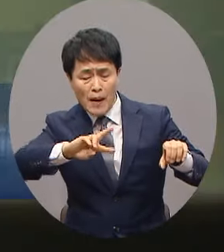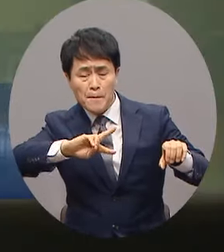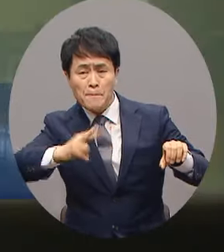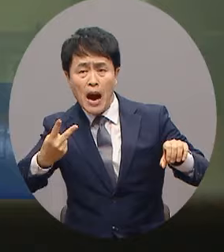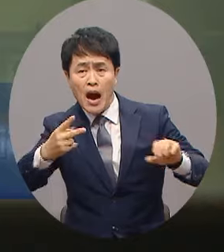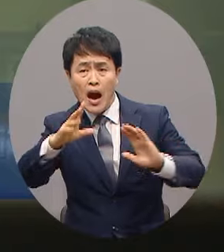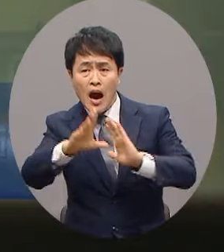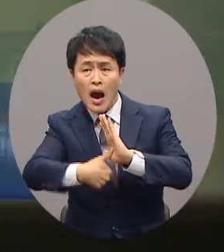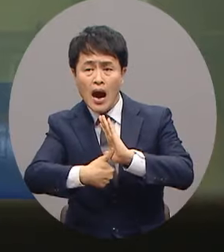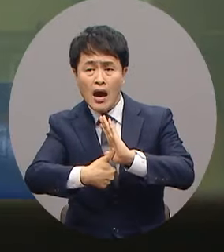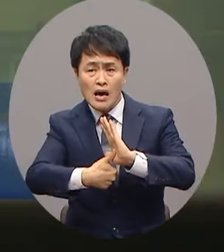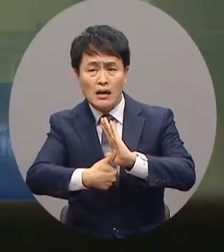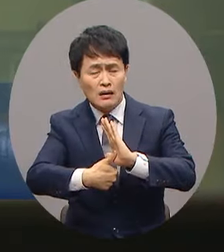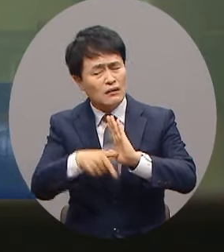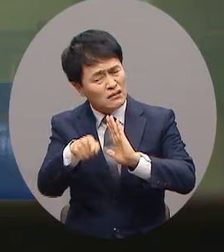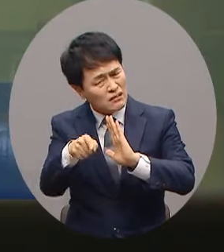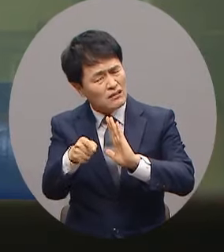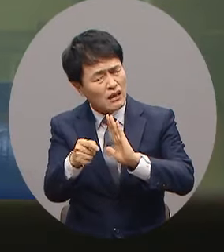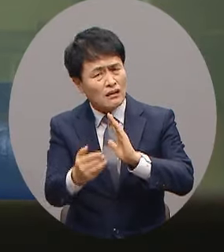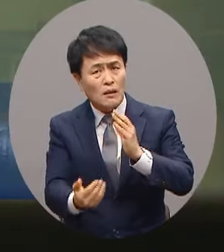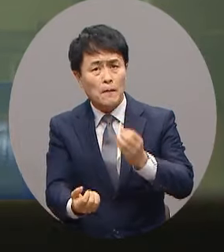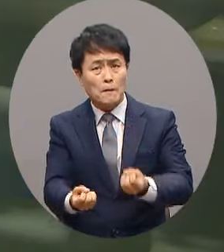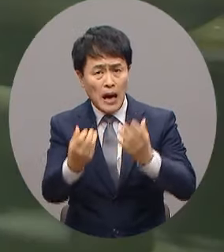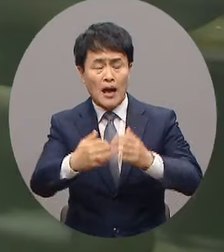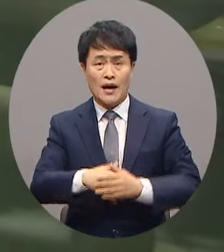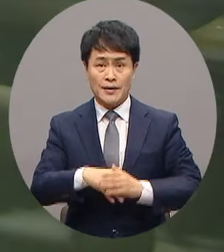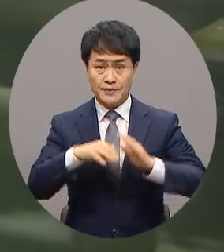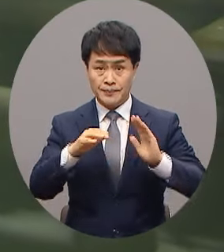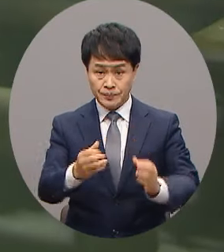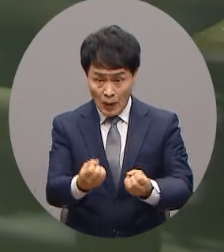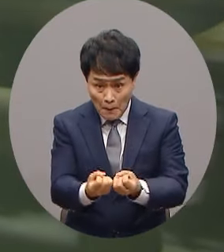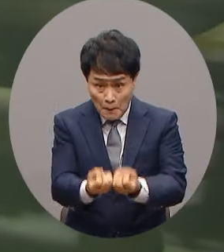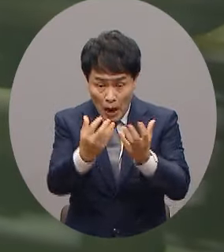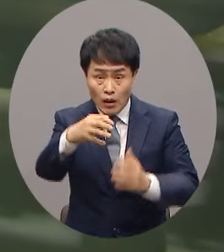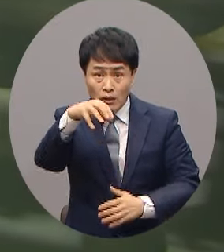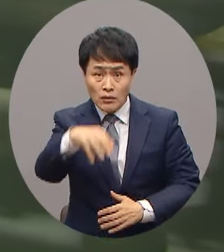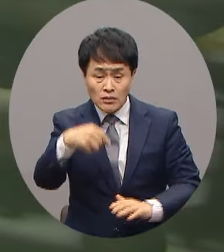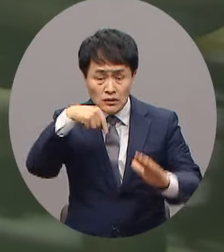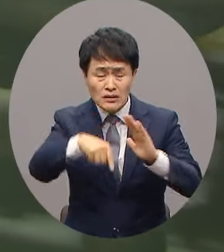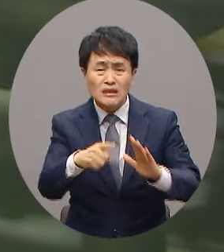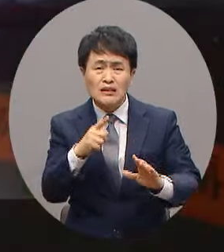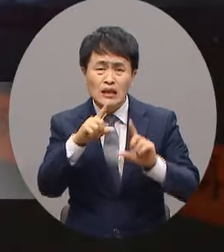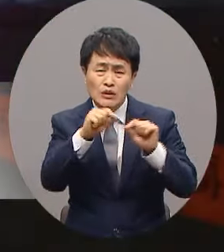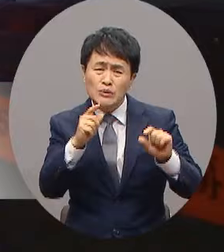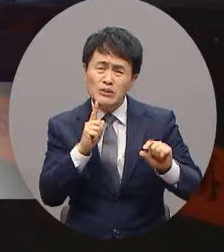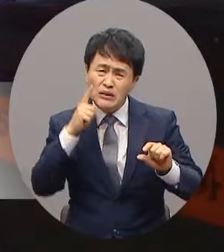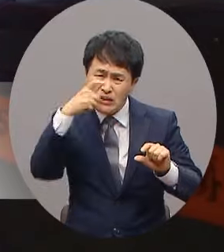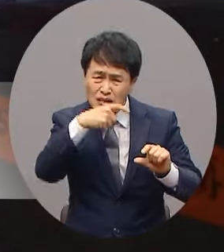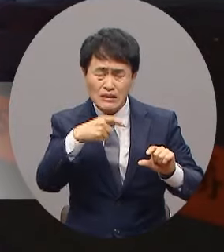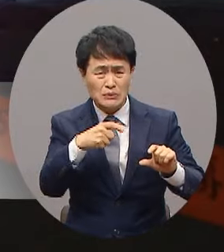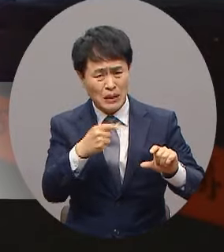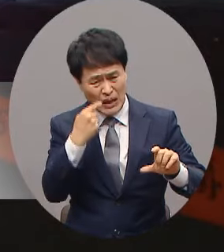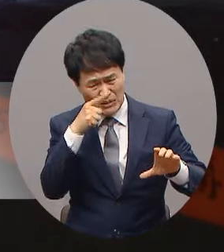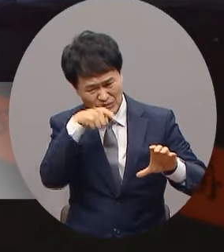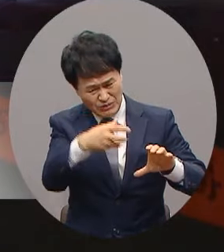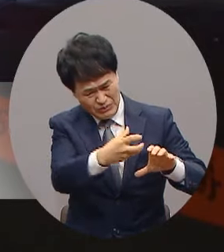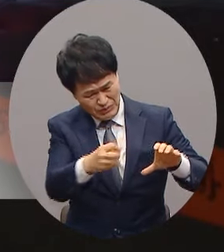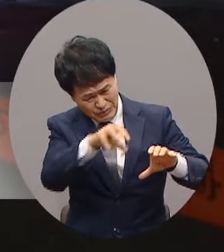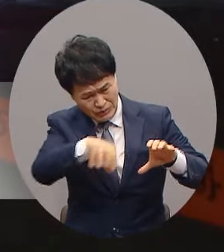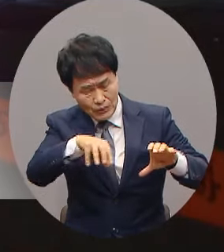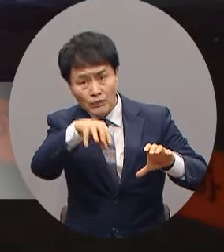물배관인데 잘 쓰다가 불타는데 사고가 발생한 곳은 음식물 쓰레기와 하수 슬러지를 처리하는